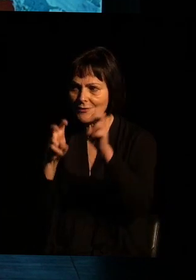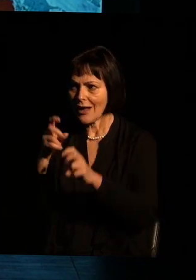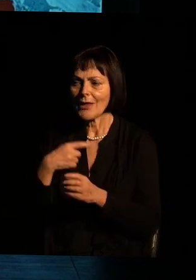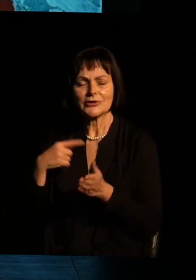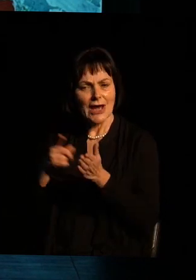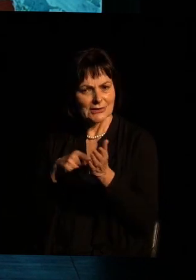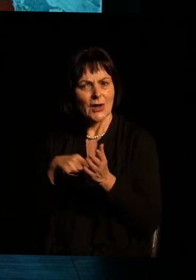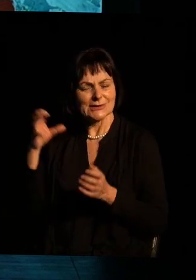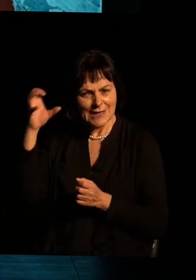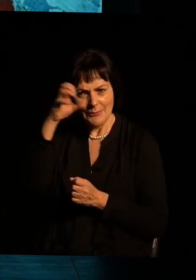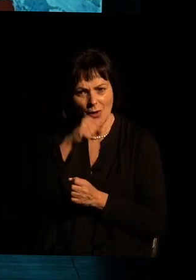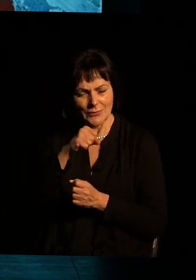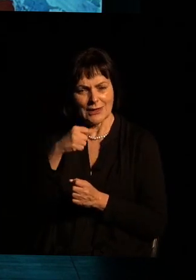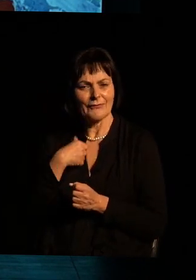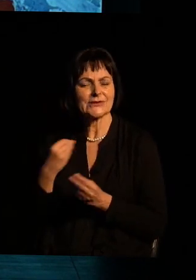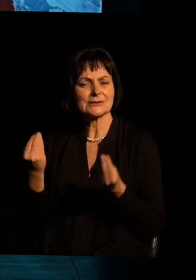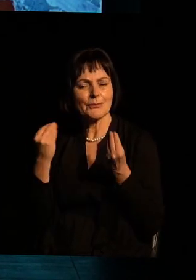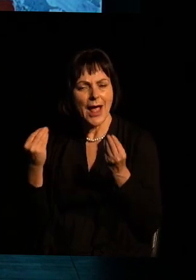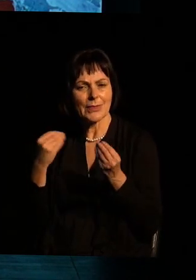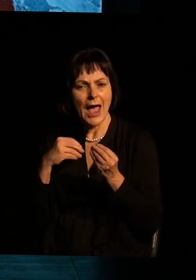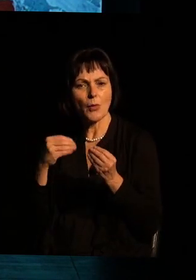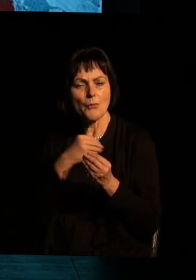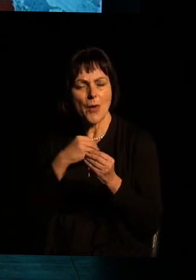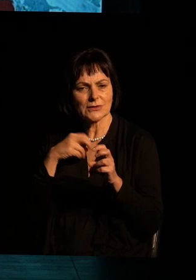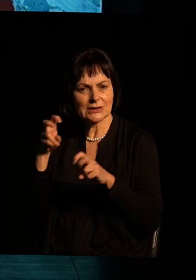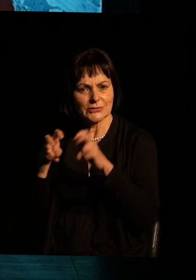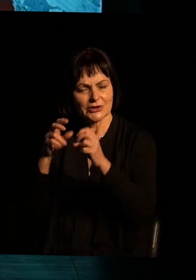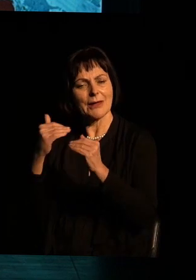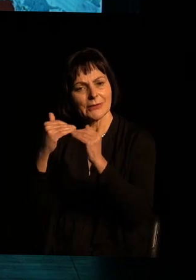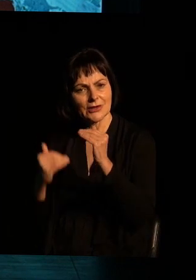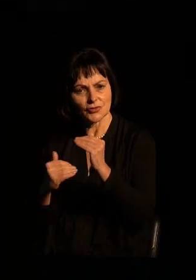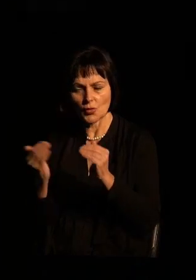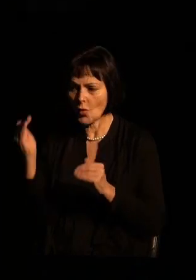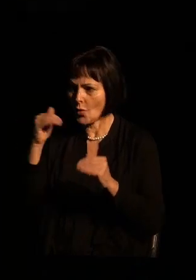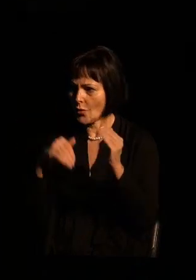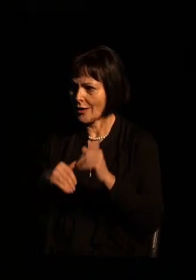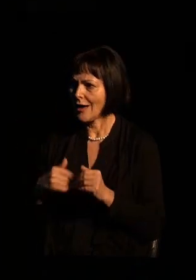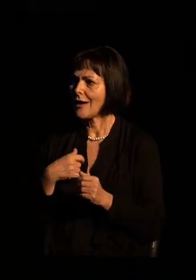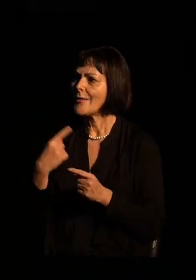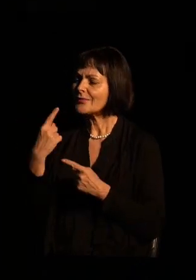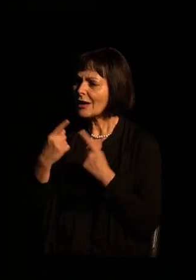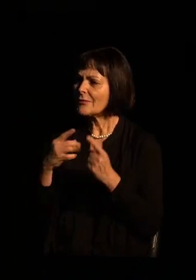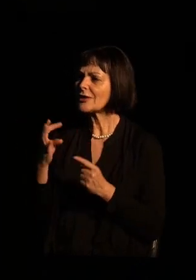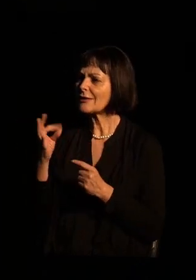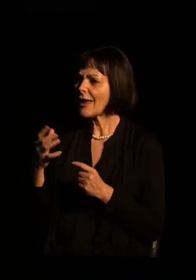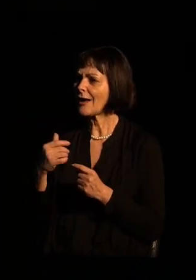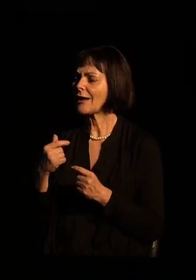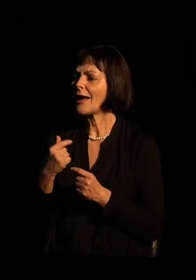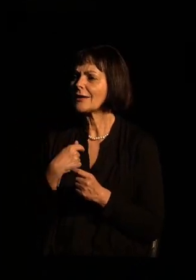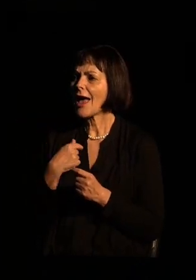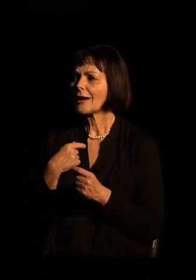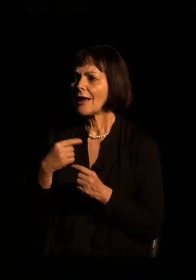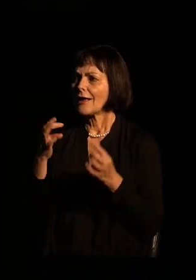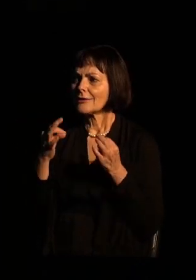często zapomina się o tych świetnych polskich przejściach w tych niższych górach, prawda? No myślę, że tak. No ja jak